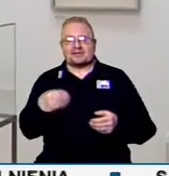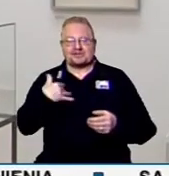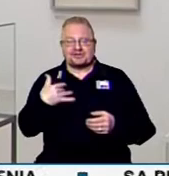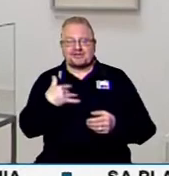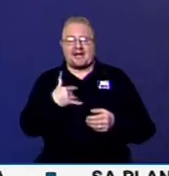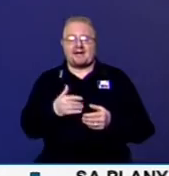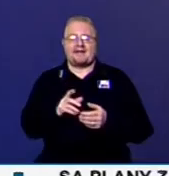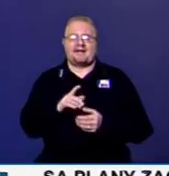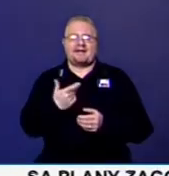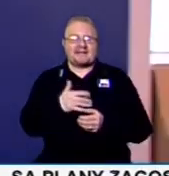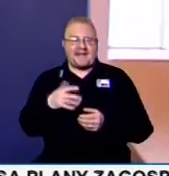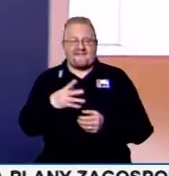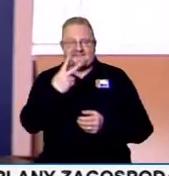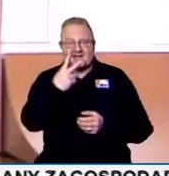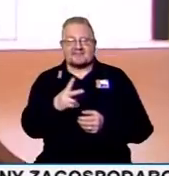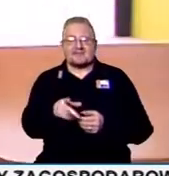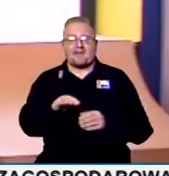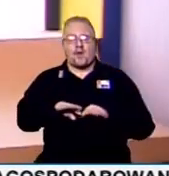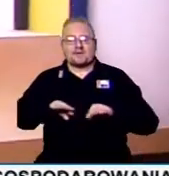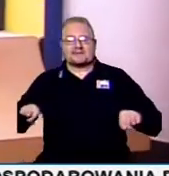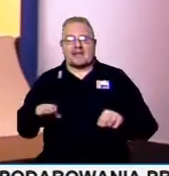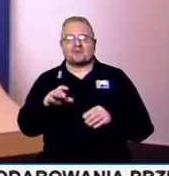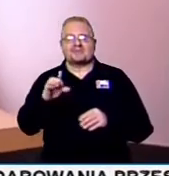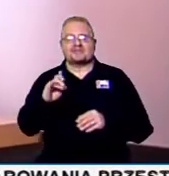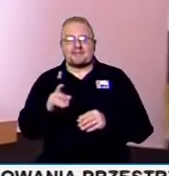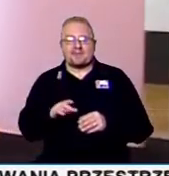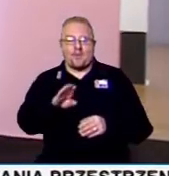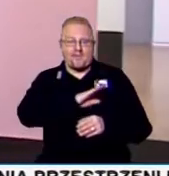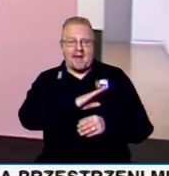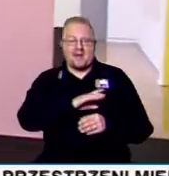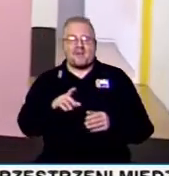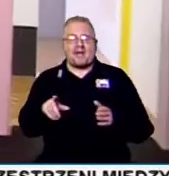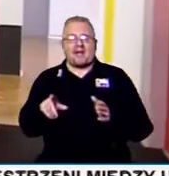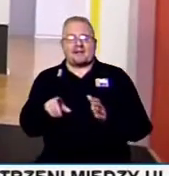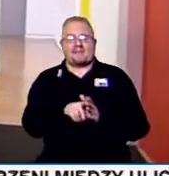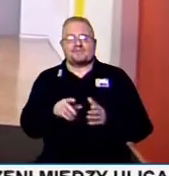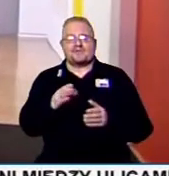sprawą nienawidzącego jej po rozstaniu Strzemińskiego, umarła na raka w przytułku dla chorych.